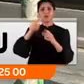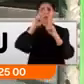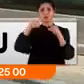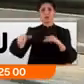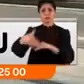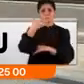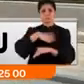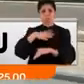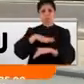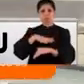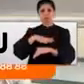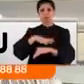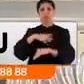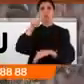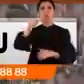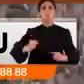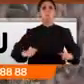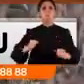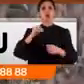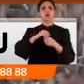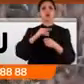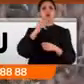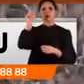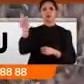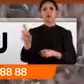parkta kesip 15 yerinden bıçakladı.